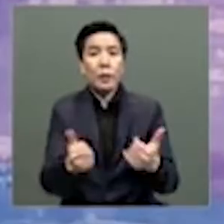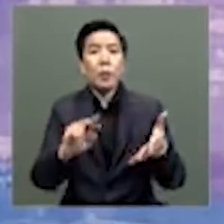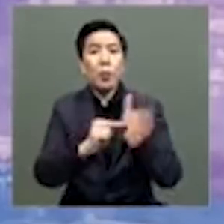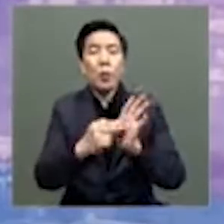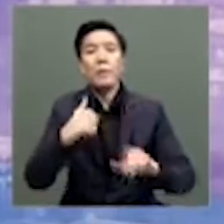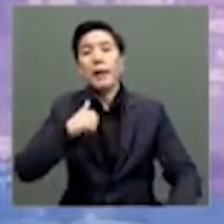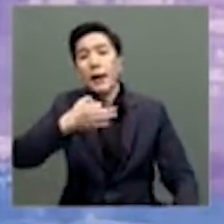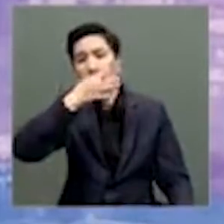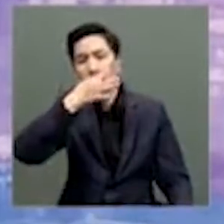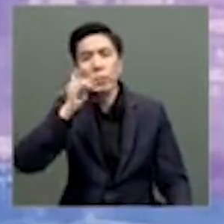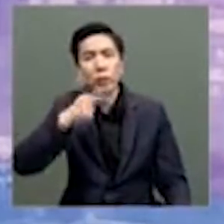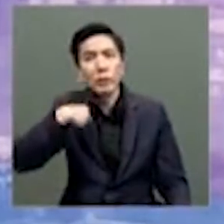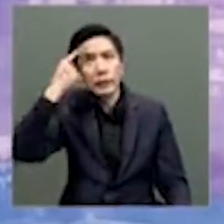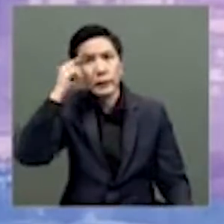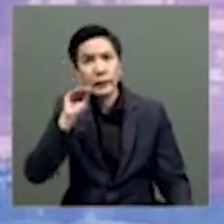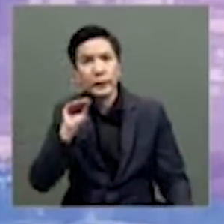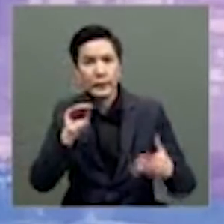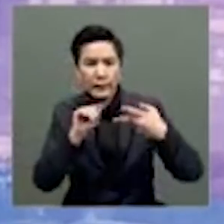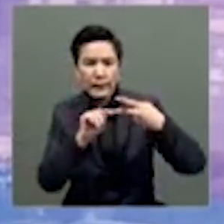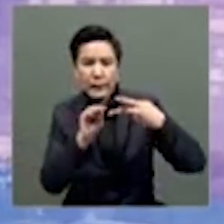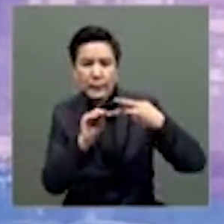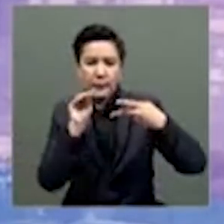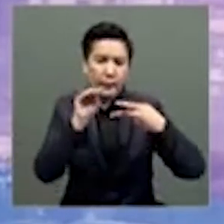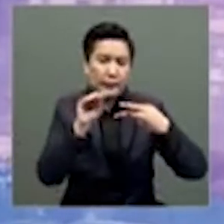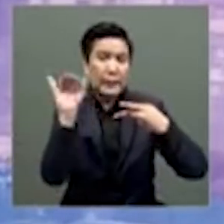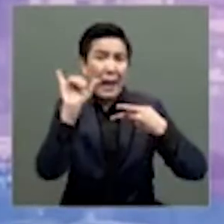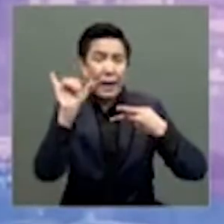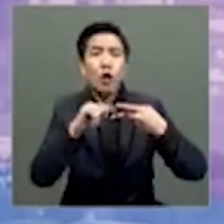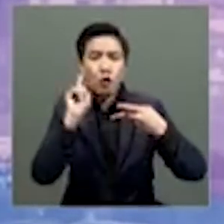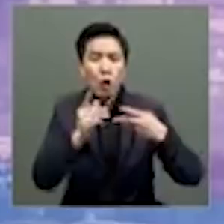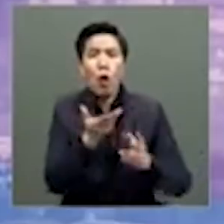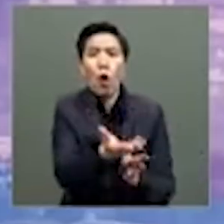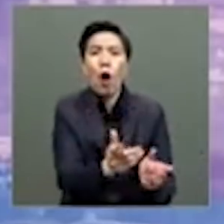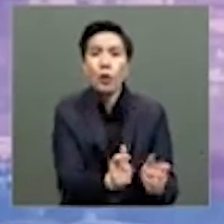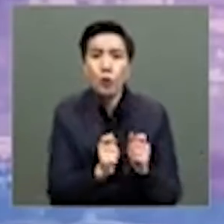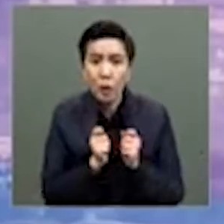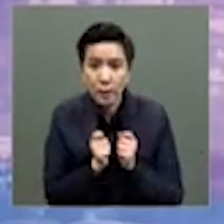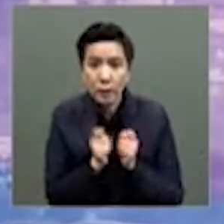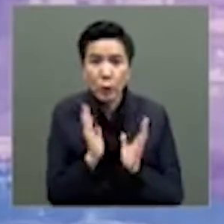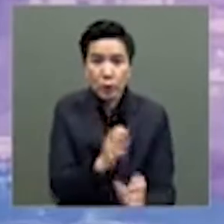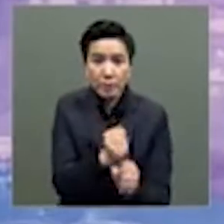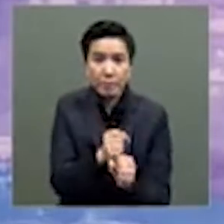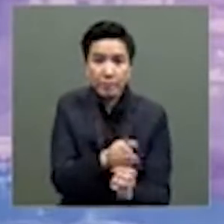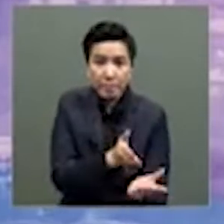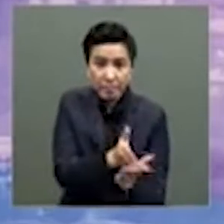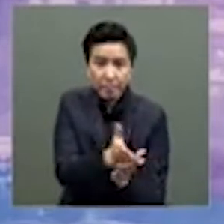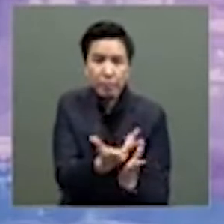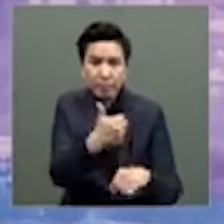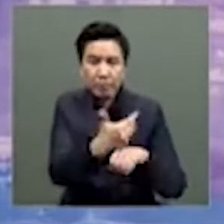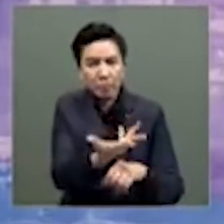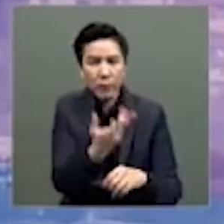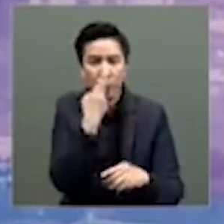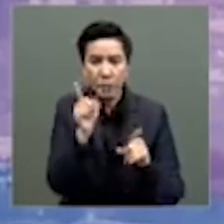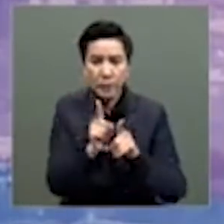ะมีอาชีพบางอาชีพที่ยังไม่ได้เขียนยกเว้นไว้ท่านก็ต้องไปขออนุญาตจากพนักงานเจ้าหน้าที่ขณะ